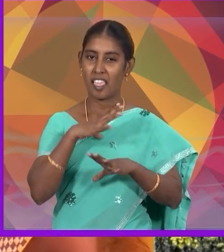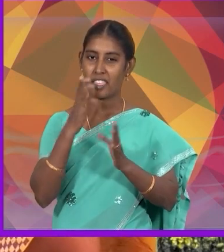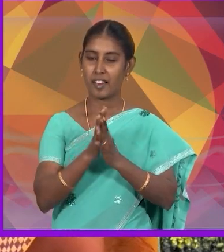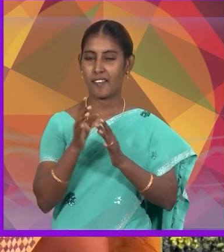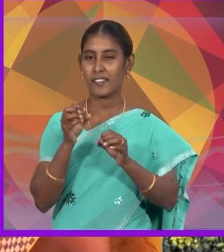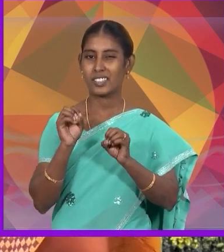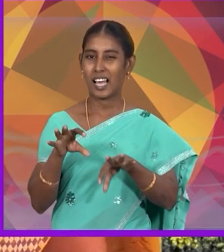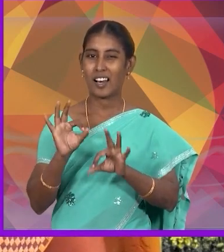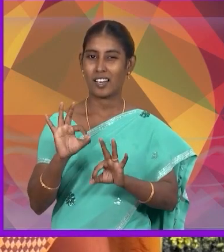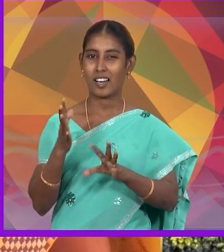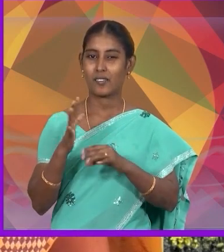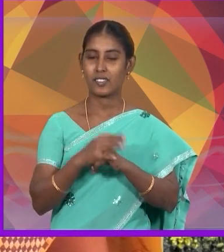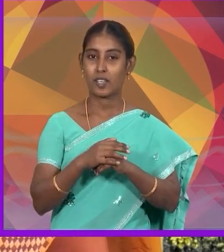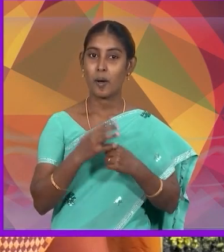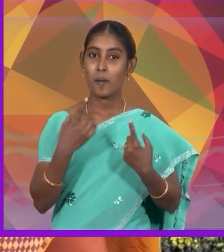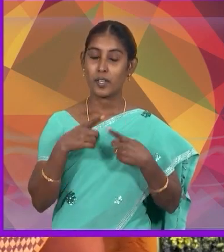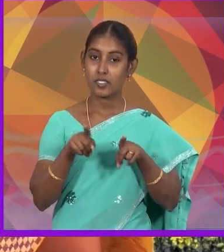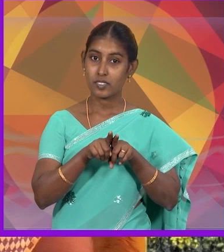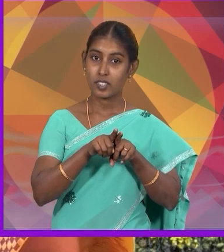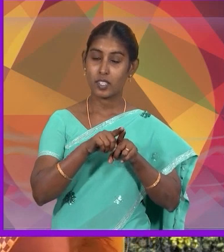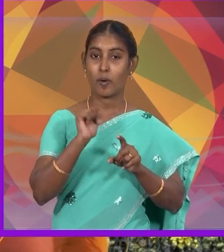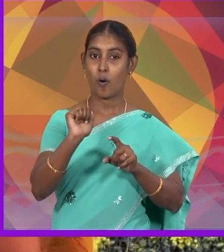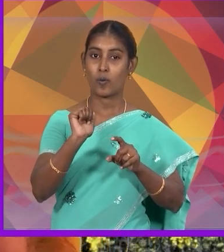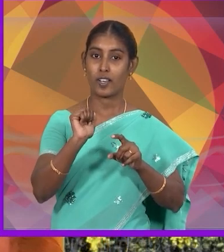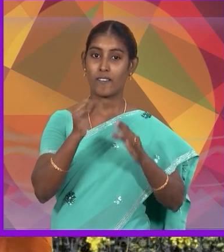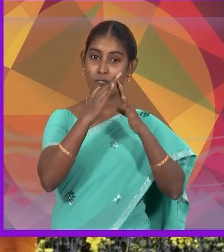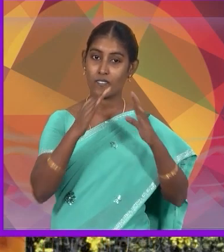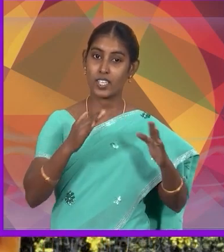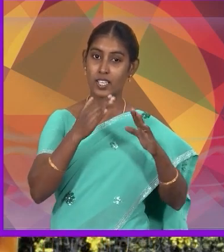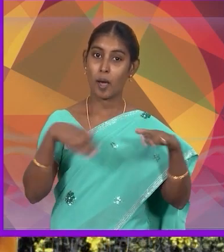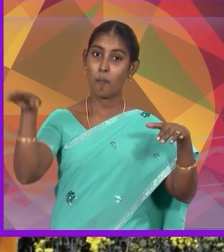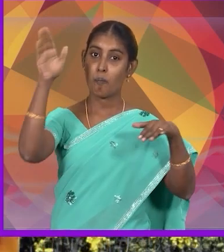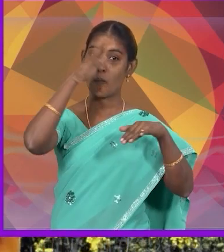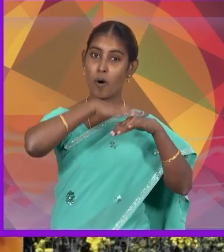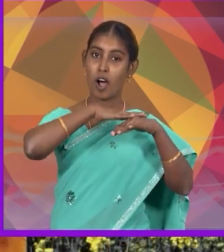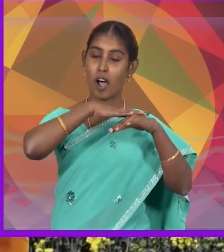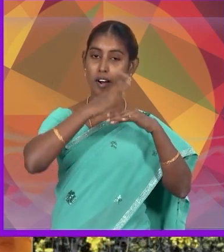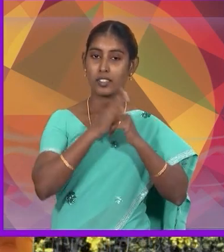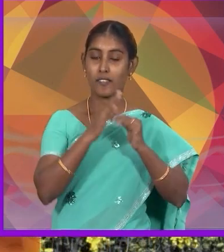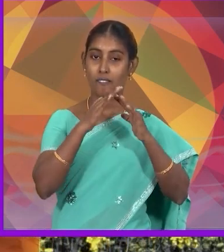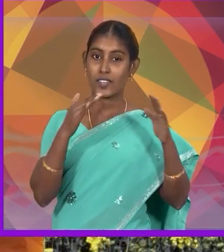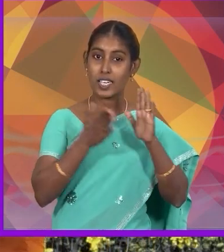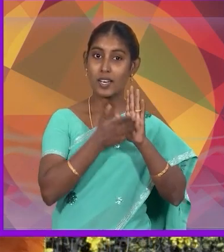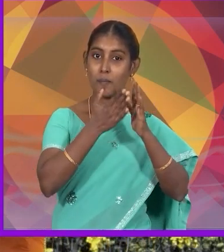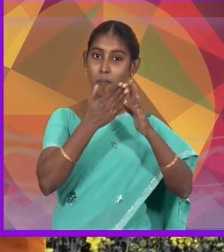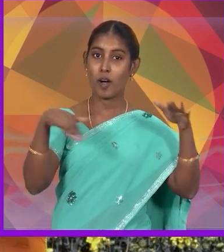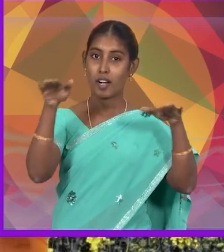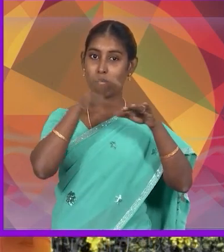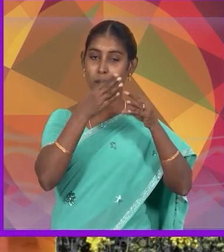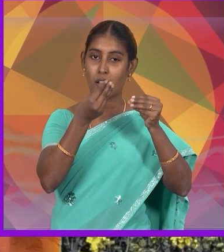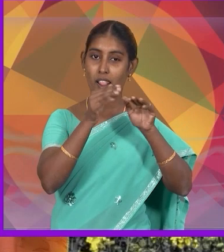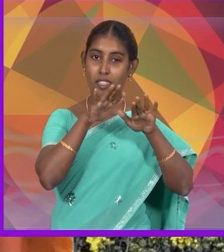இருக்கக்கூடிய இடங்கள்ல மாடியிலேயே தோட்டம் போட்டு அதுல அவங்க வீட்டுக்கு தேவையான காய்கறி கீரைகளை விளைவிச்சும்